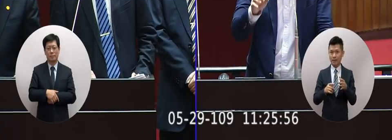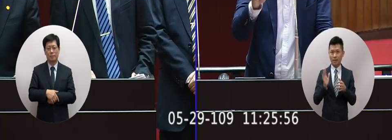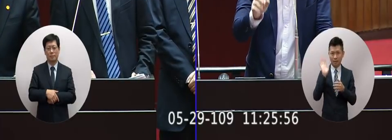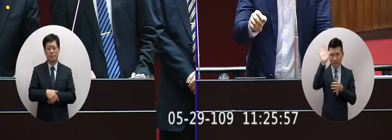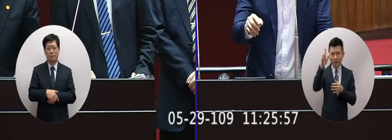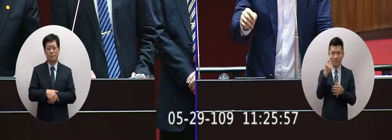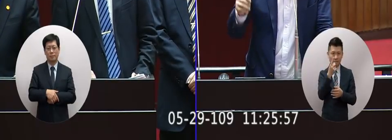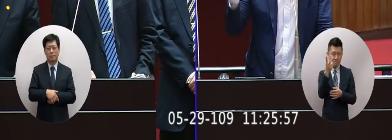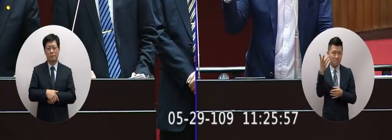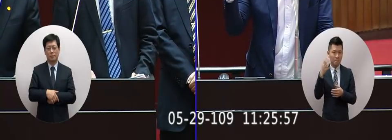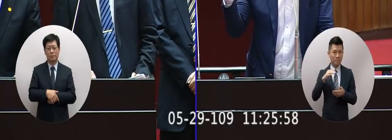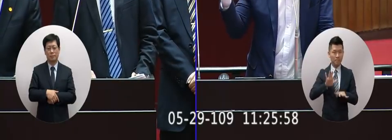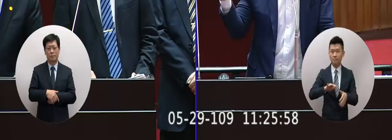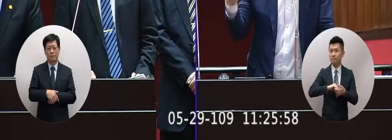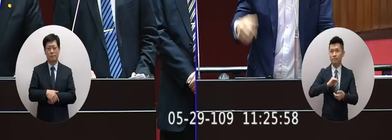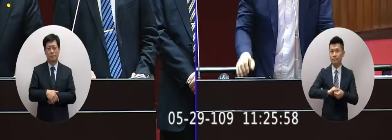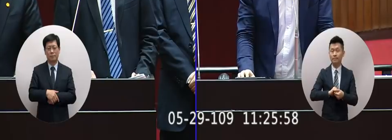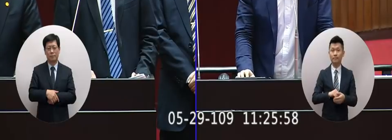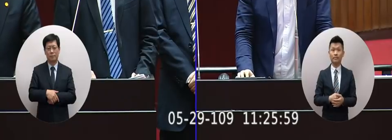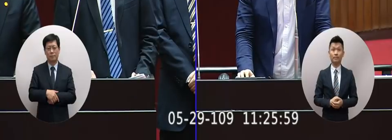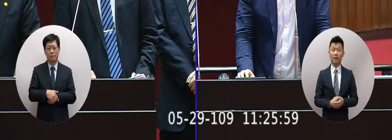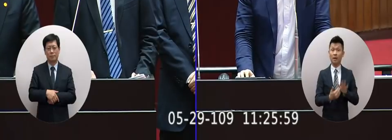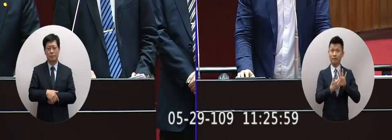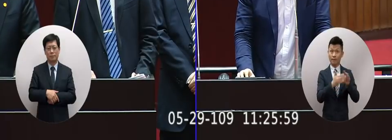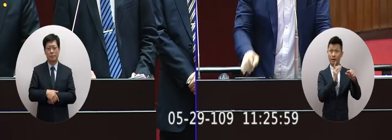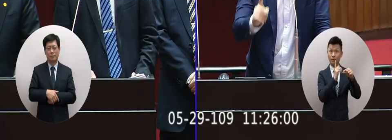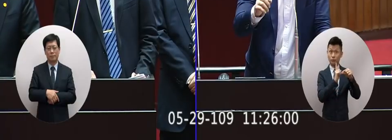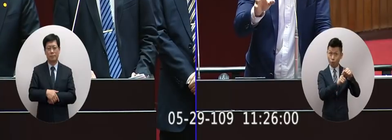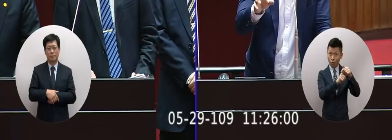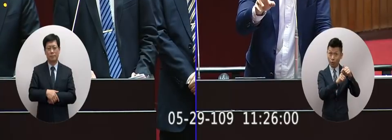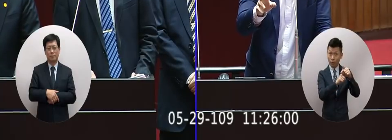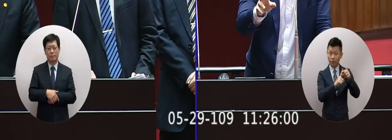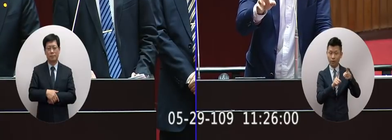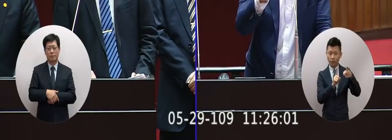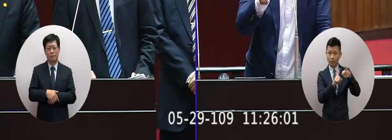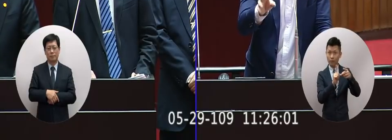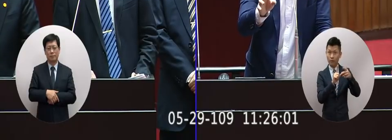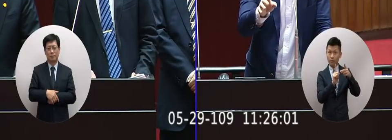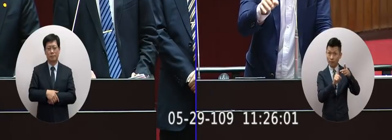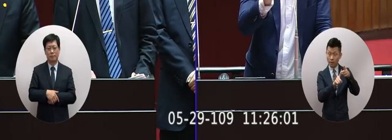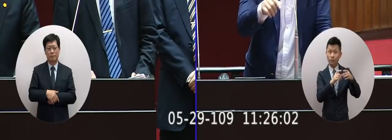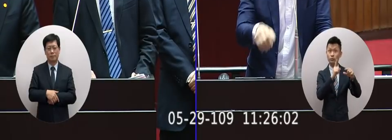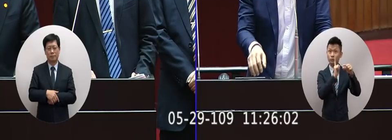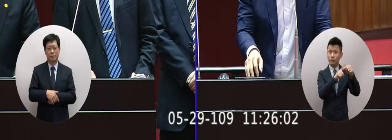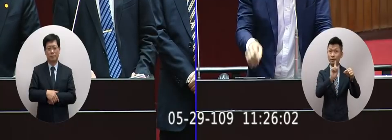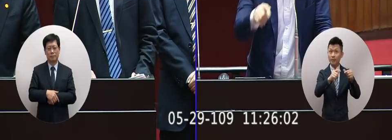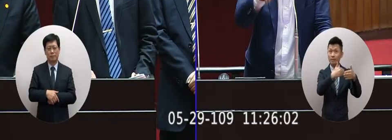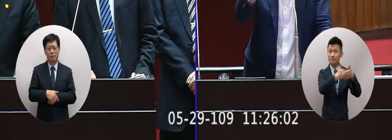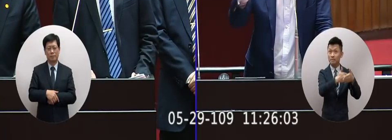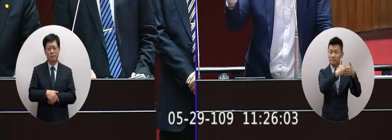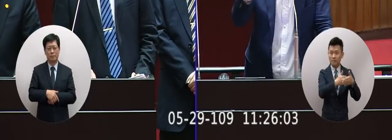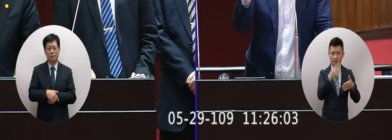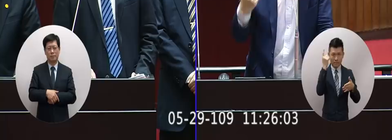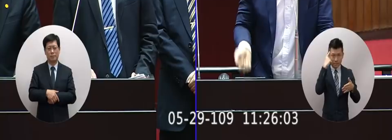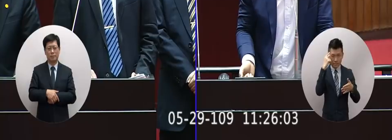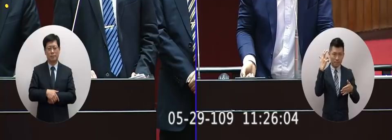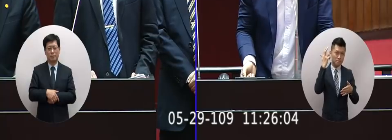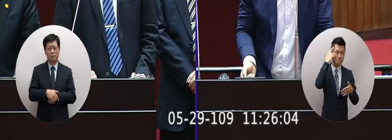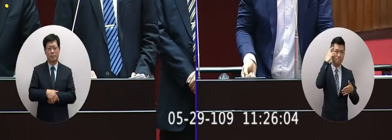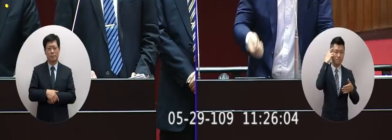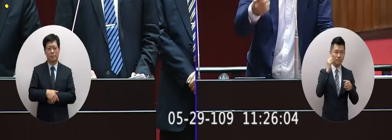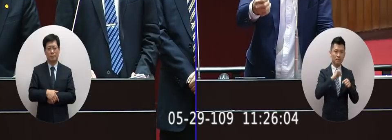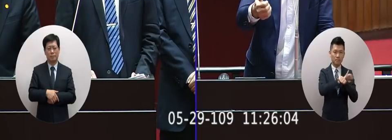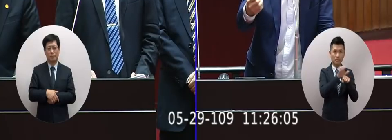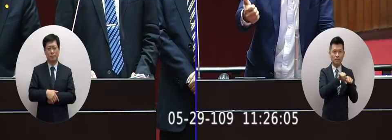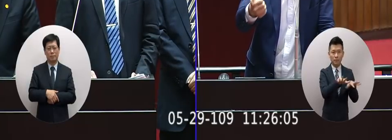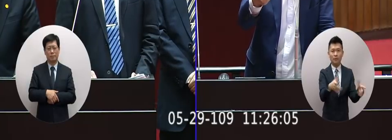无确定。最后。后台风中最后两年叫风中啦，其实吼中国因的意识形态就甲病毒同款，全世界乌白蹭